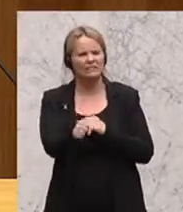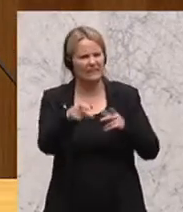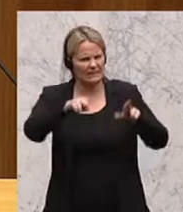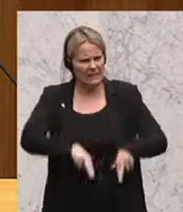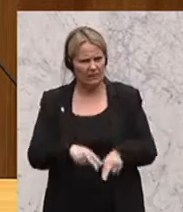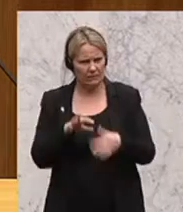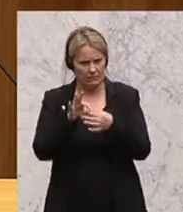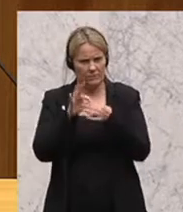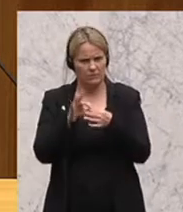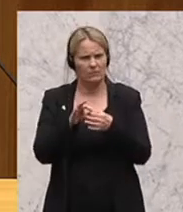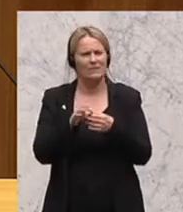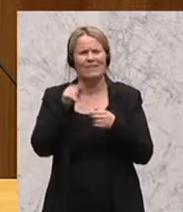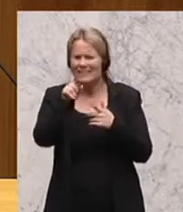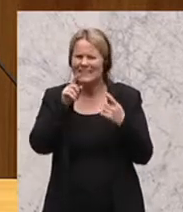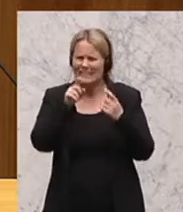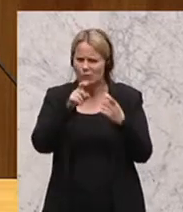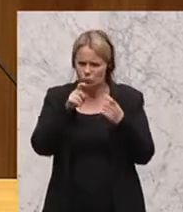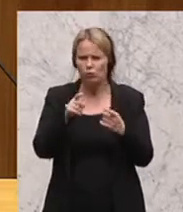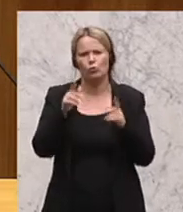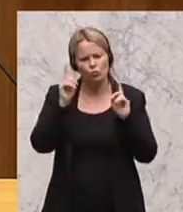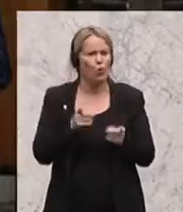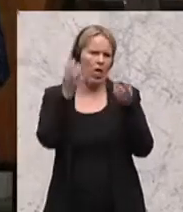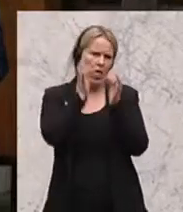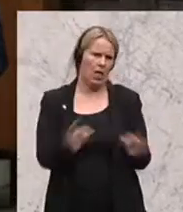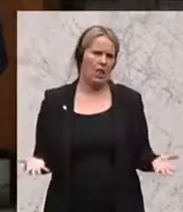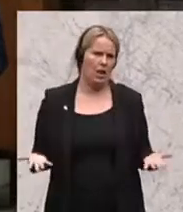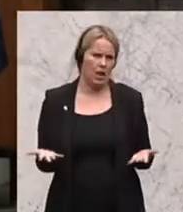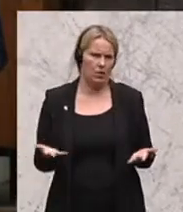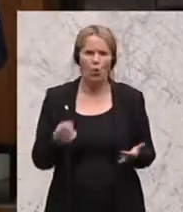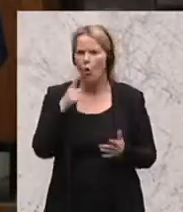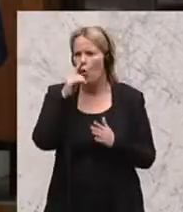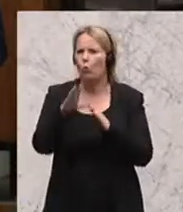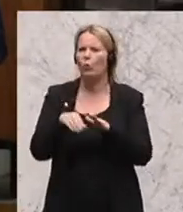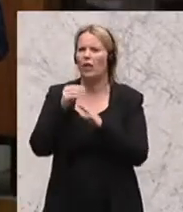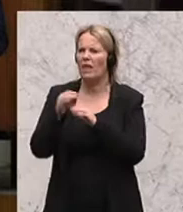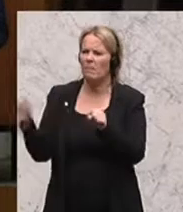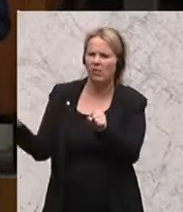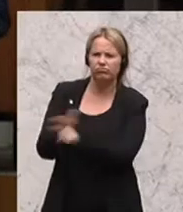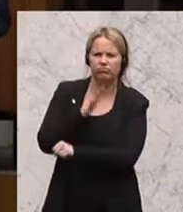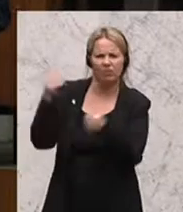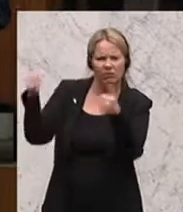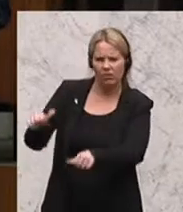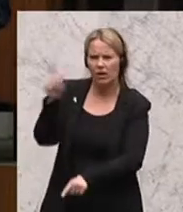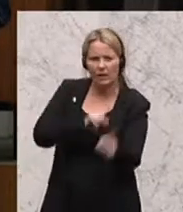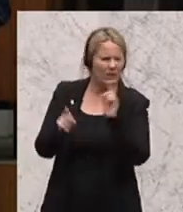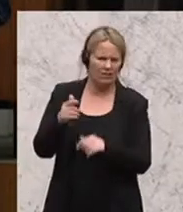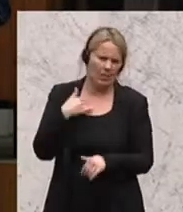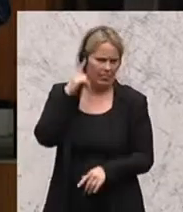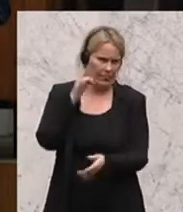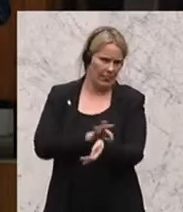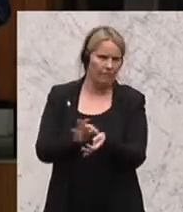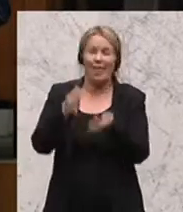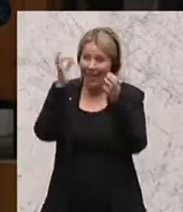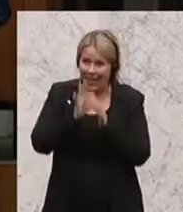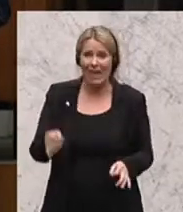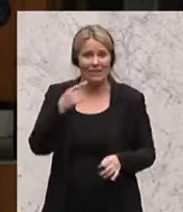nehmen. Führen wir diese Diskussion doch ehrlich. Und dieses Unternehmerbashing geht mir auf die Nerven. Führen wir sie ehrlich und